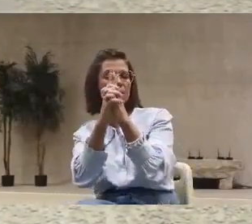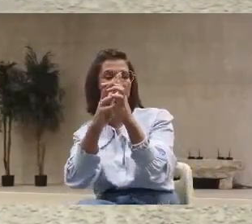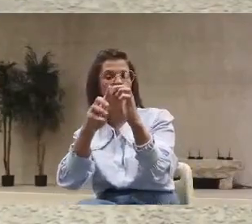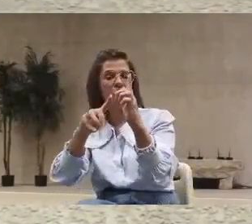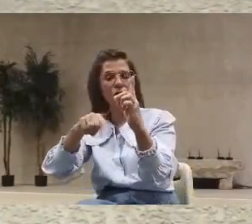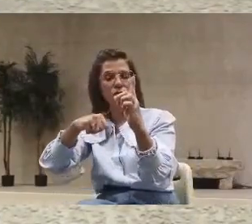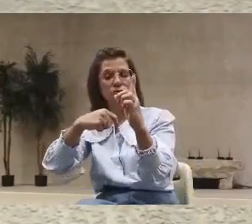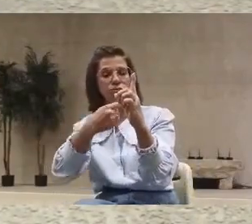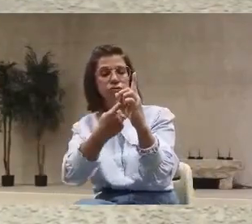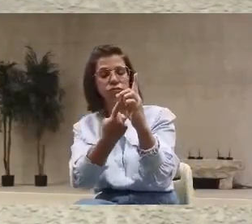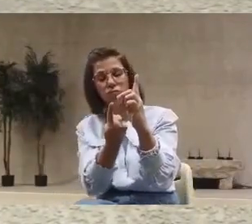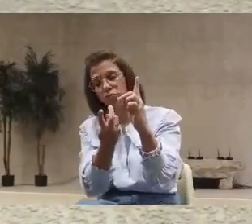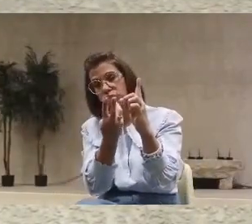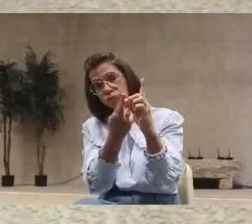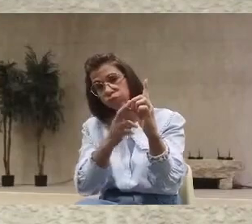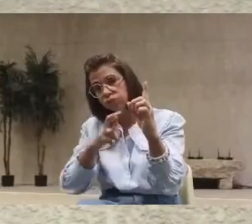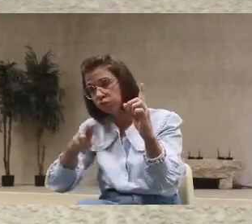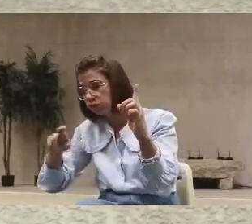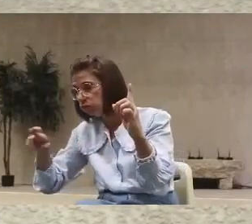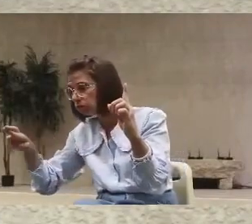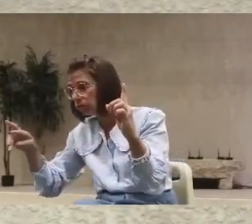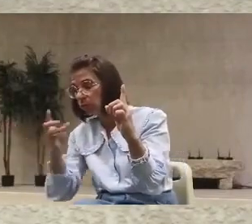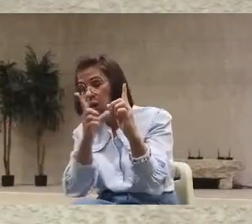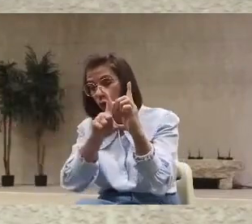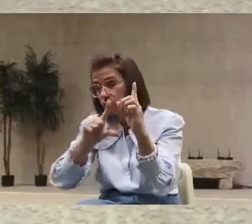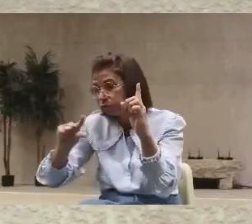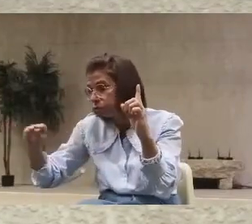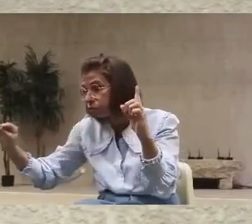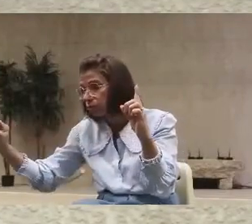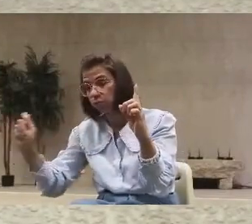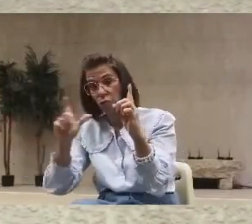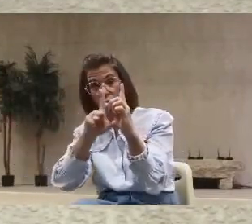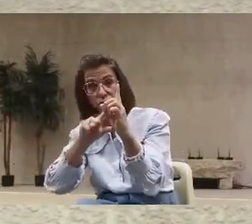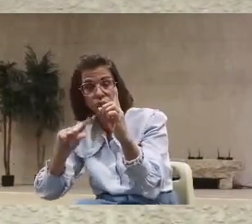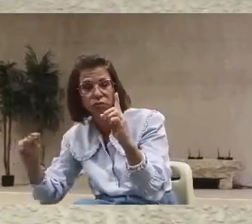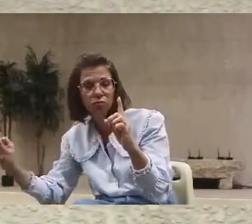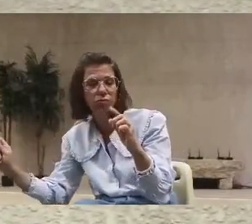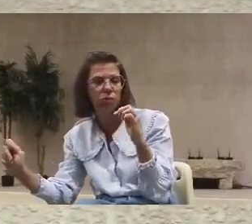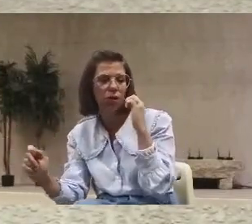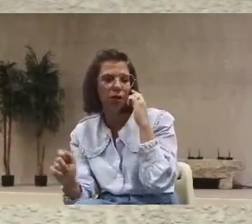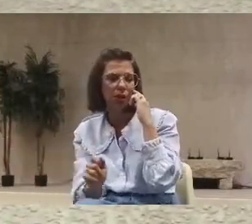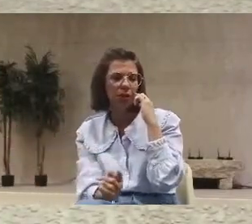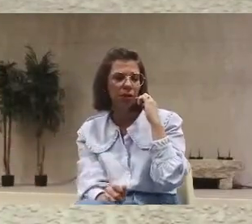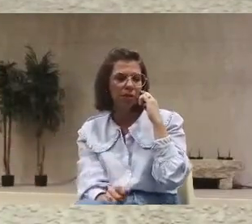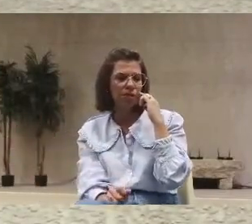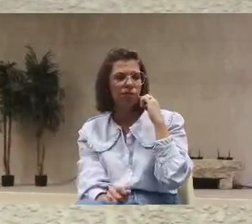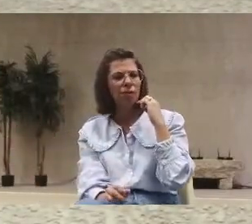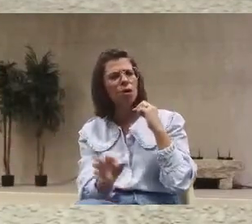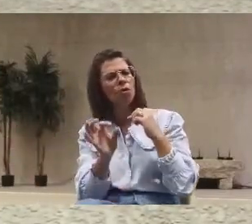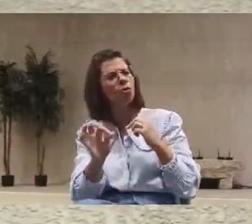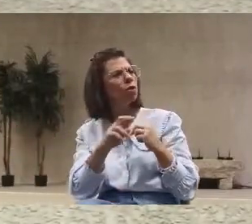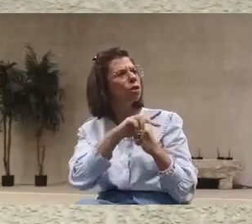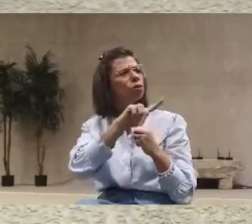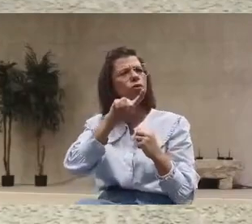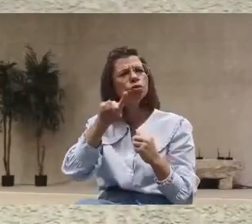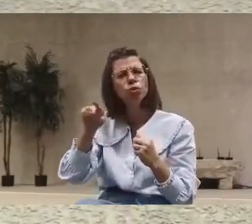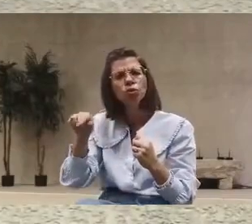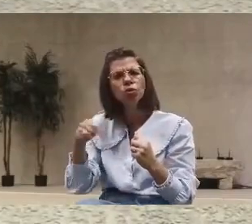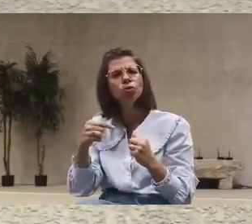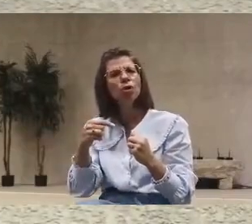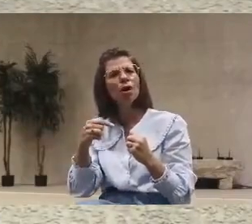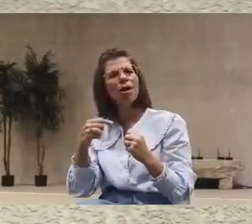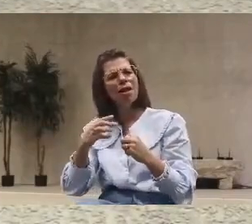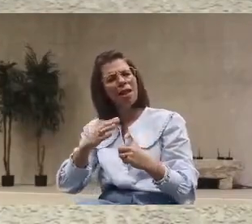que vous puissiez entendre que vous ayez l'amour de la vérité et que et que vous puissiez vous